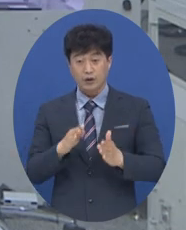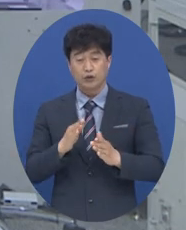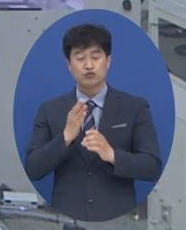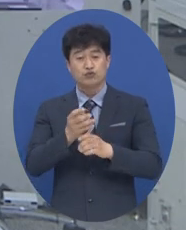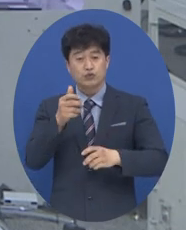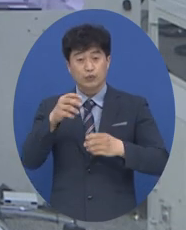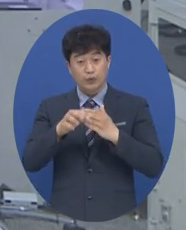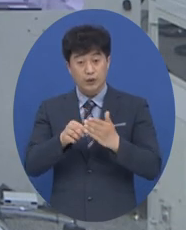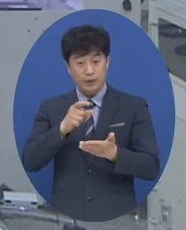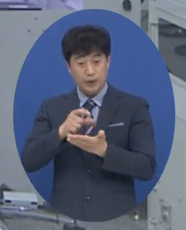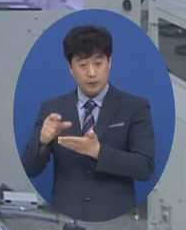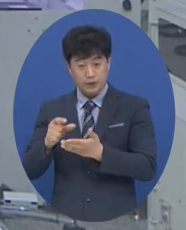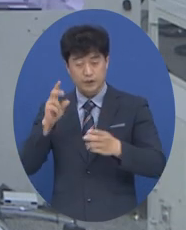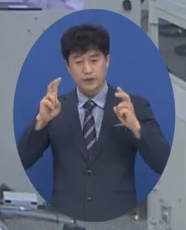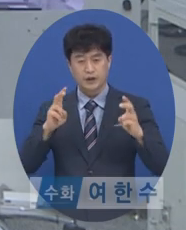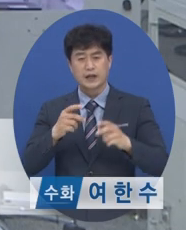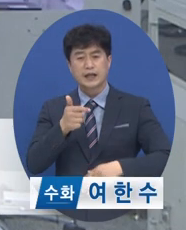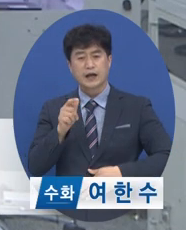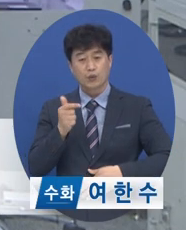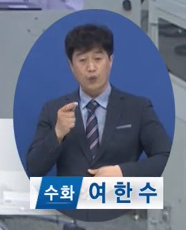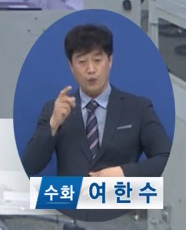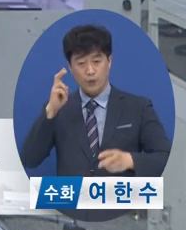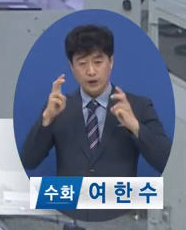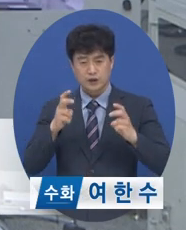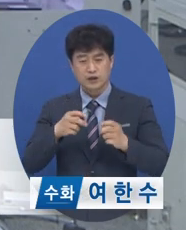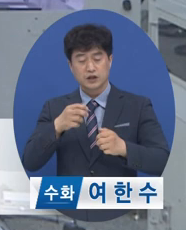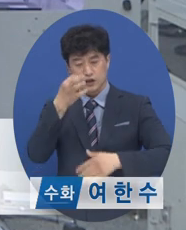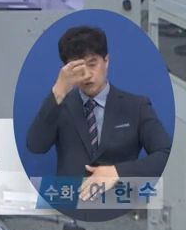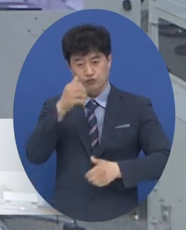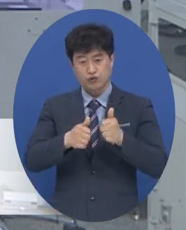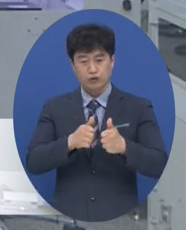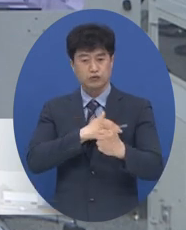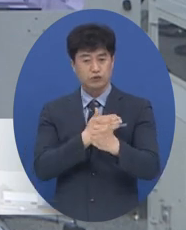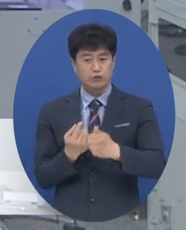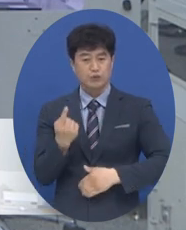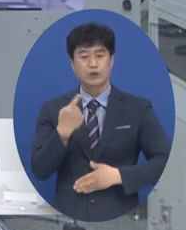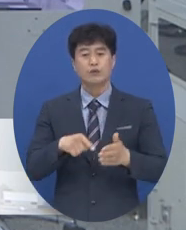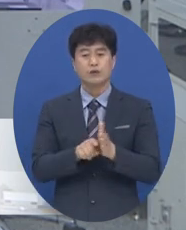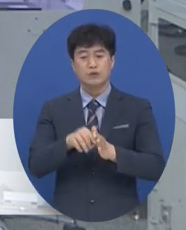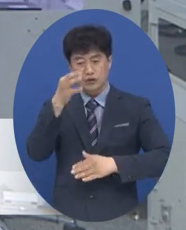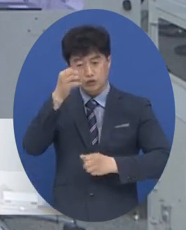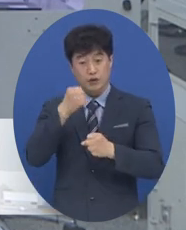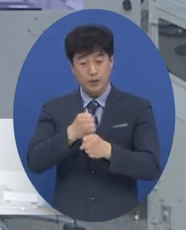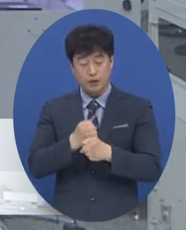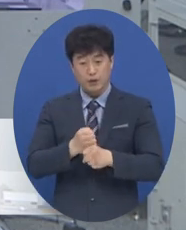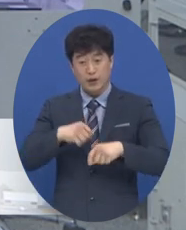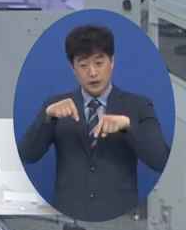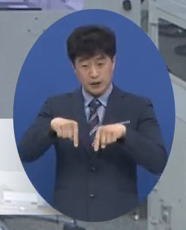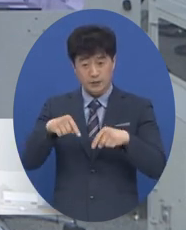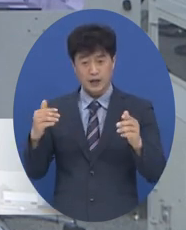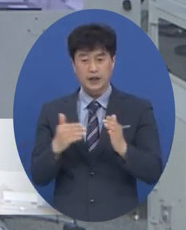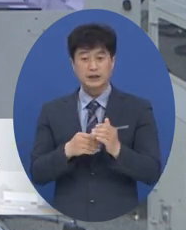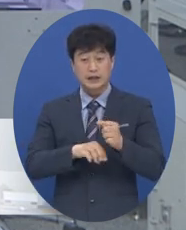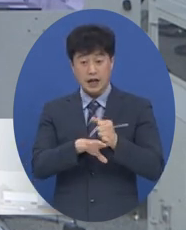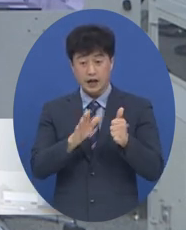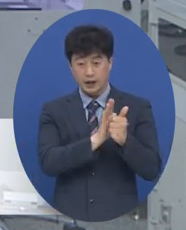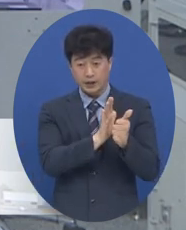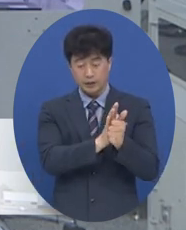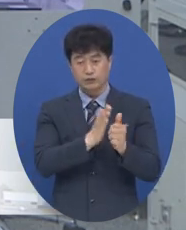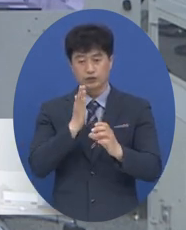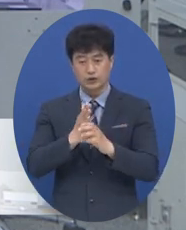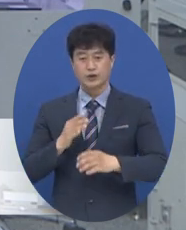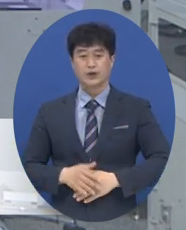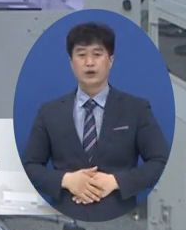경기도는 중소시스템 반도체 기업과 나노 기업들의 기술 경쟁력을 높이기 위해 기술 개발부터 멘토링까지 다양한 지원들을